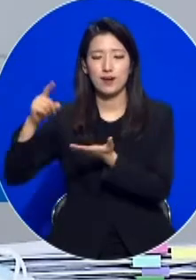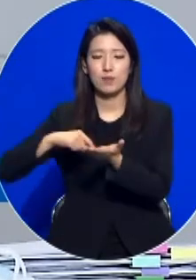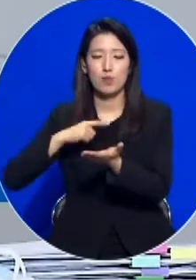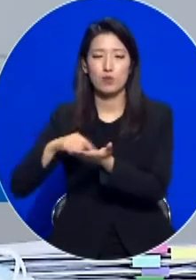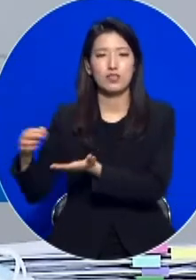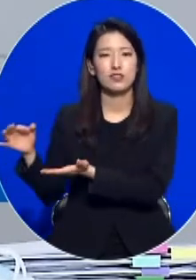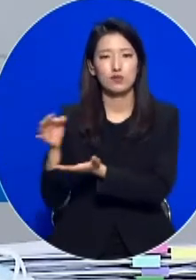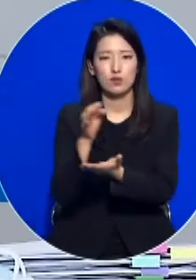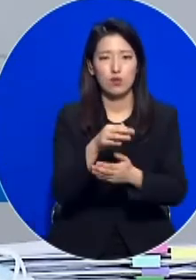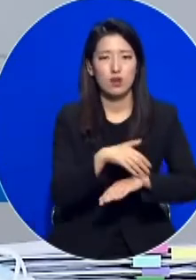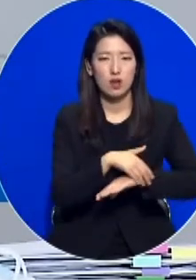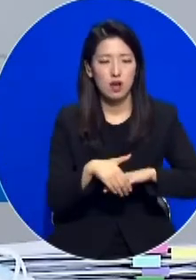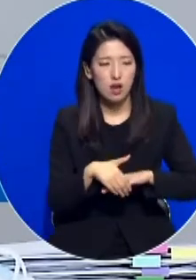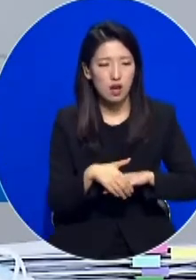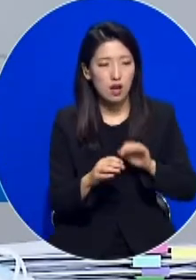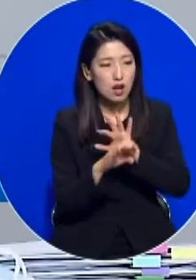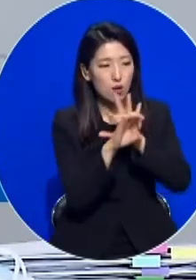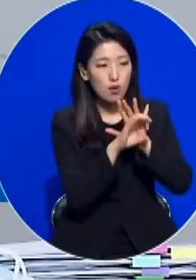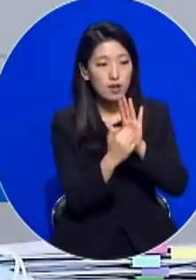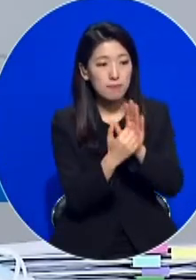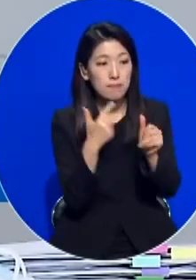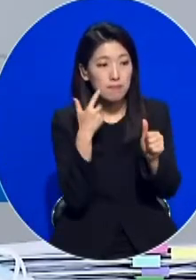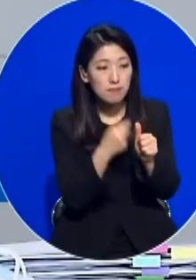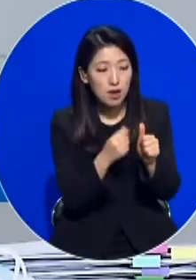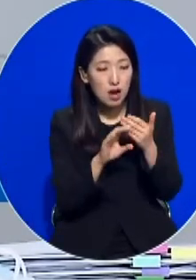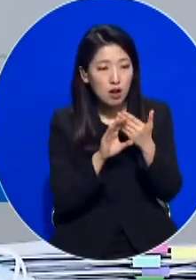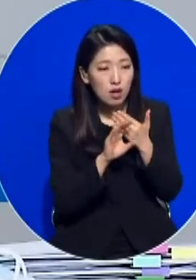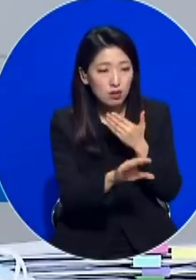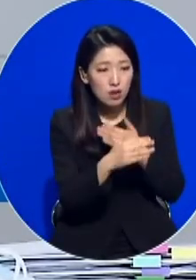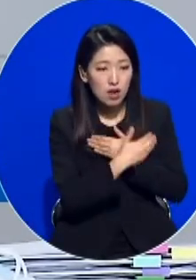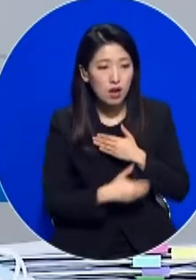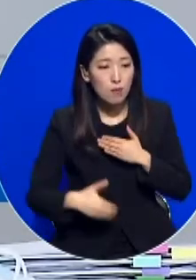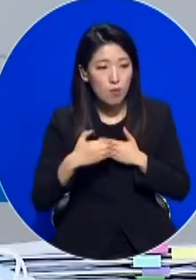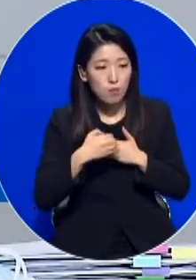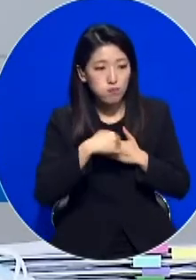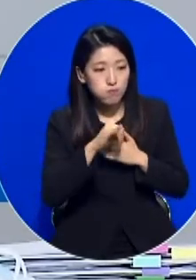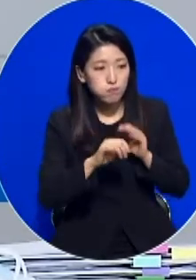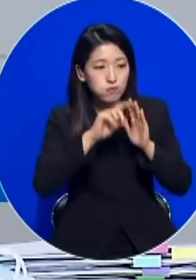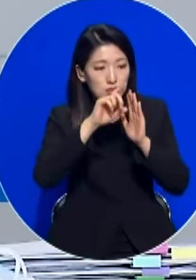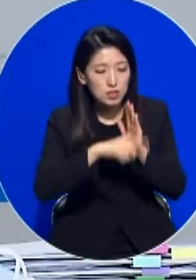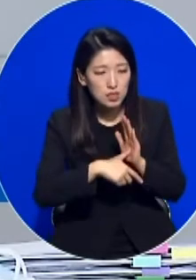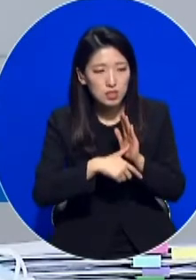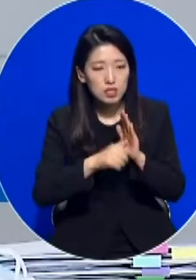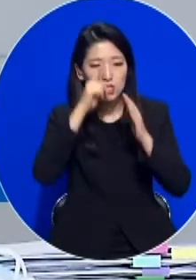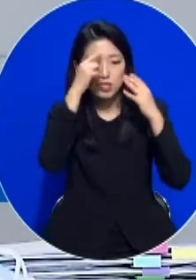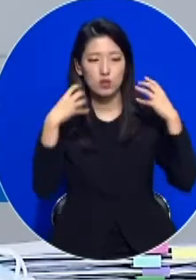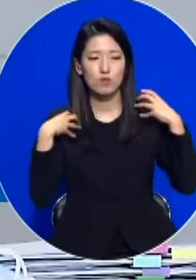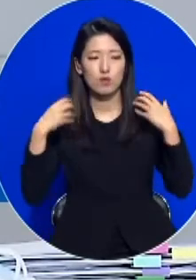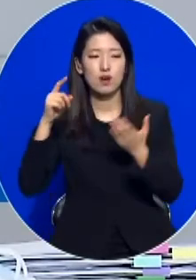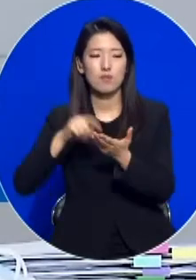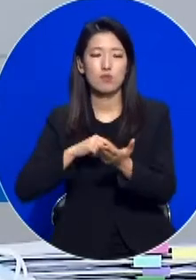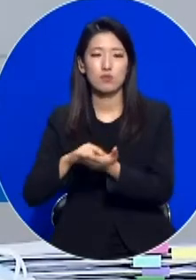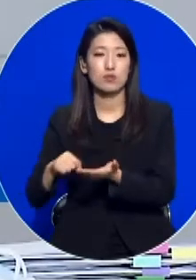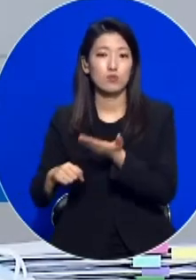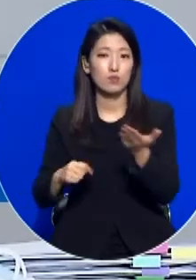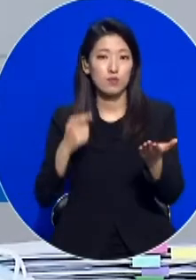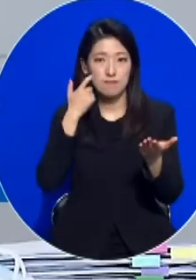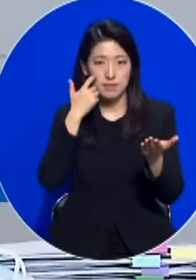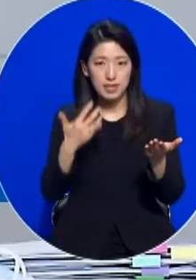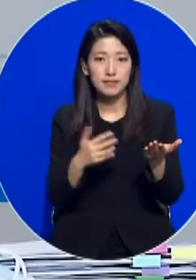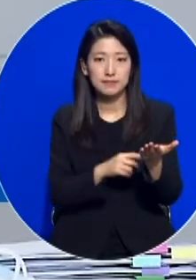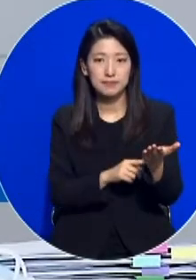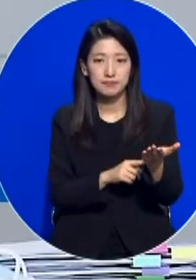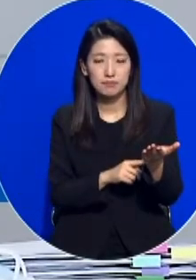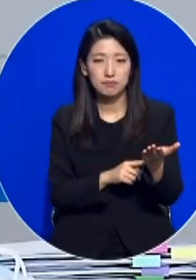예방접종 후에 불가피하게 발생하는 이상 반응에 대한 국가보상 제도를 운영하고 있습니다. 예방접종 후